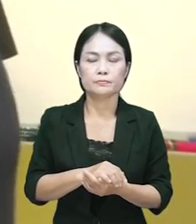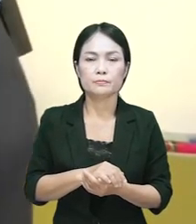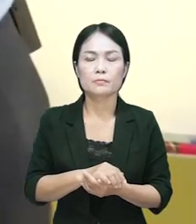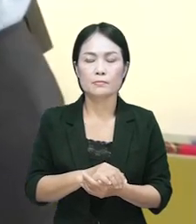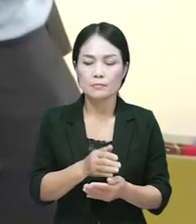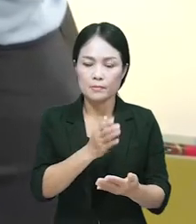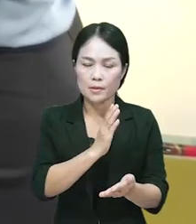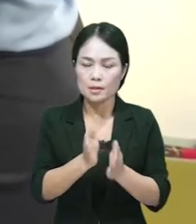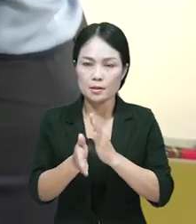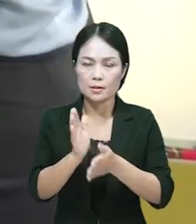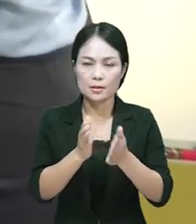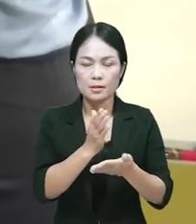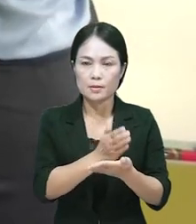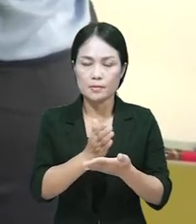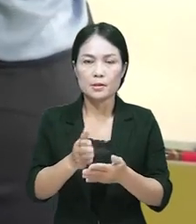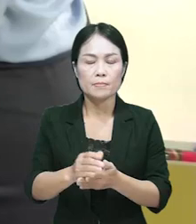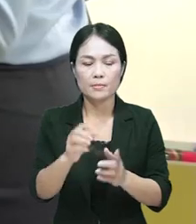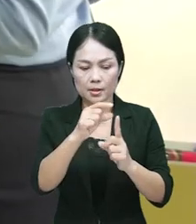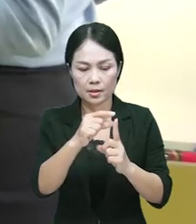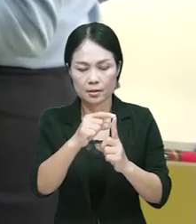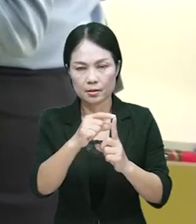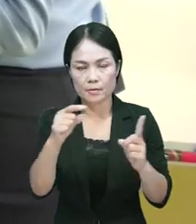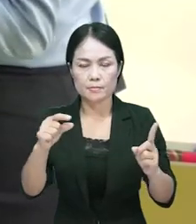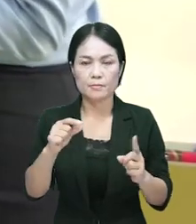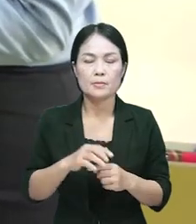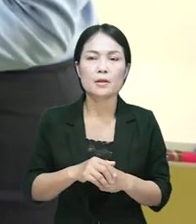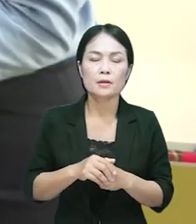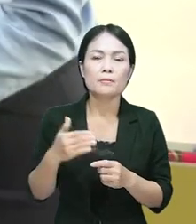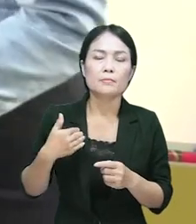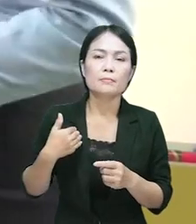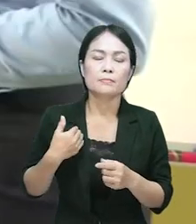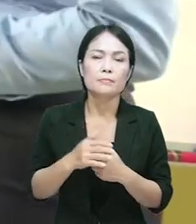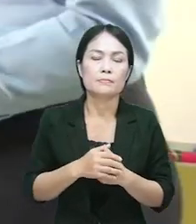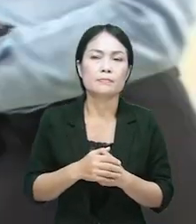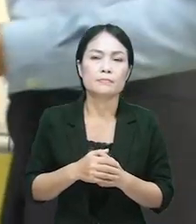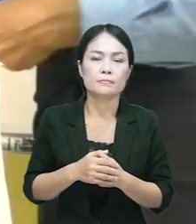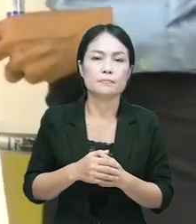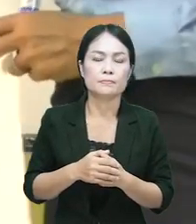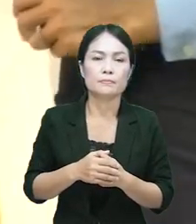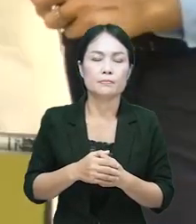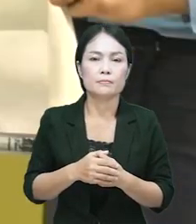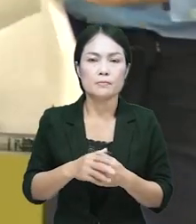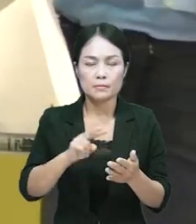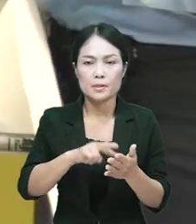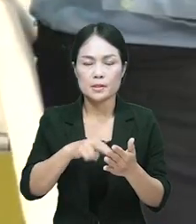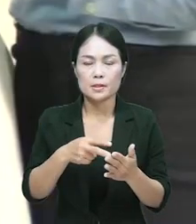ចិញ្ច្រាំថ្នាក់វាជាកិរិយាសព្ទមានន័យថាន័យថា